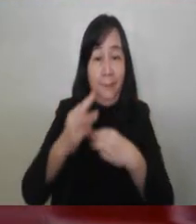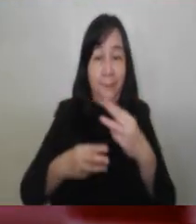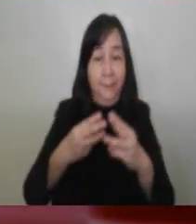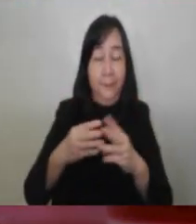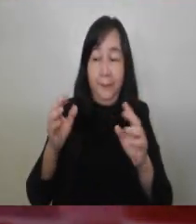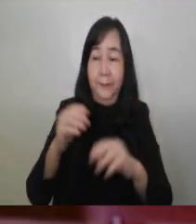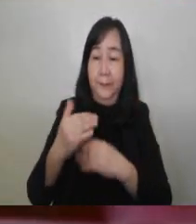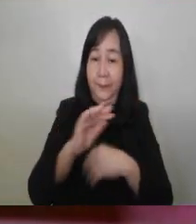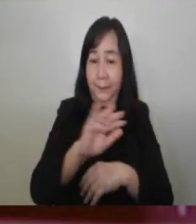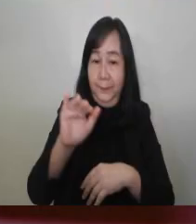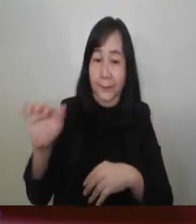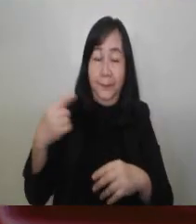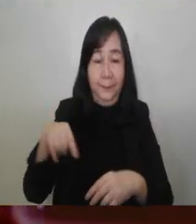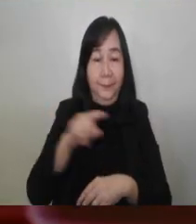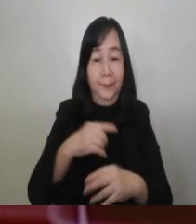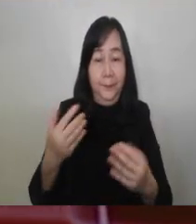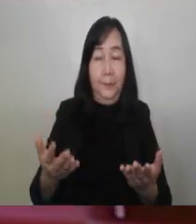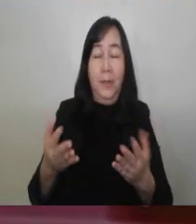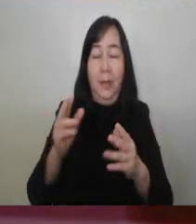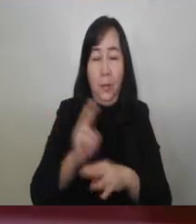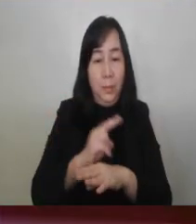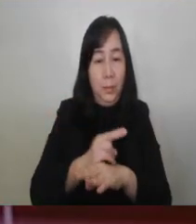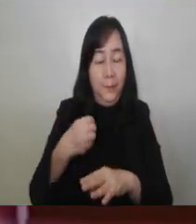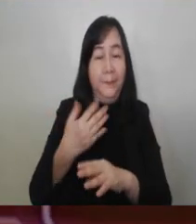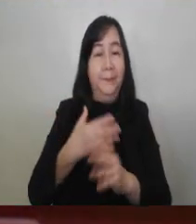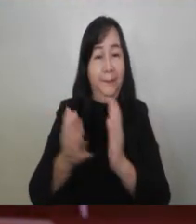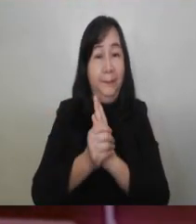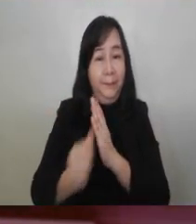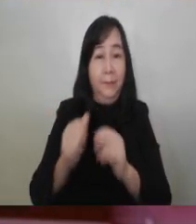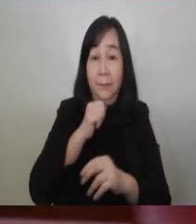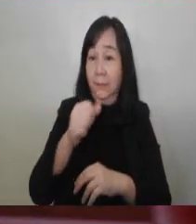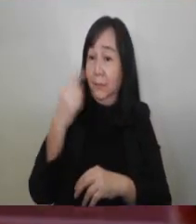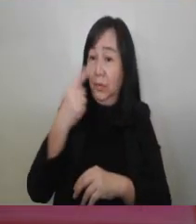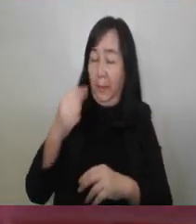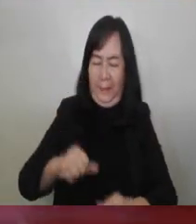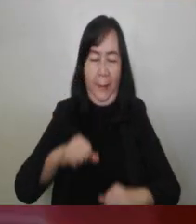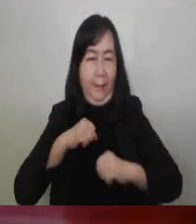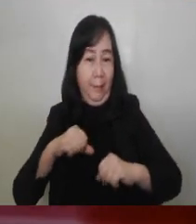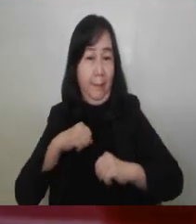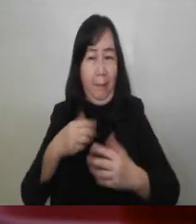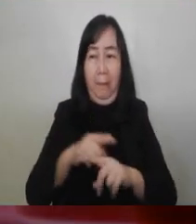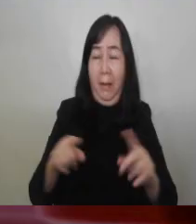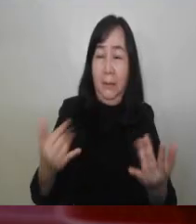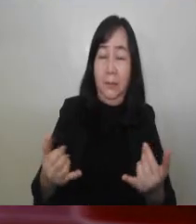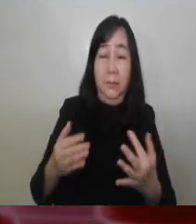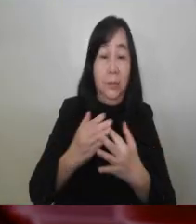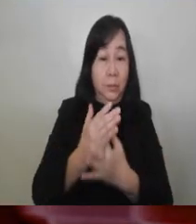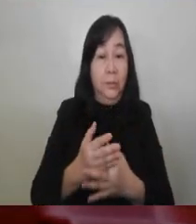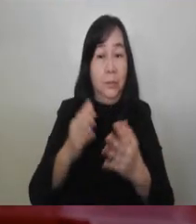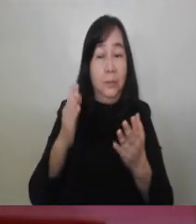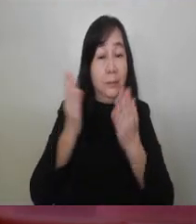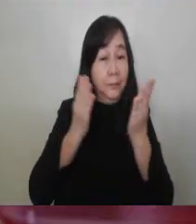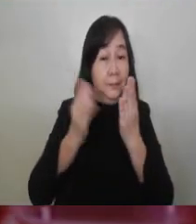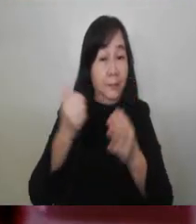din, tinatawag tayo ng Diyos na gamitin ang ating kakayahan hindi para magyabang, kundi